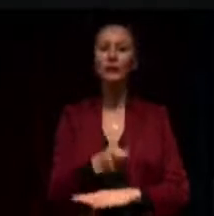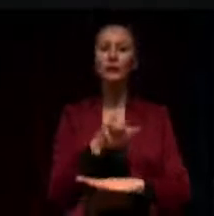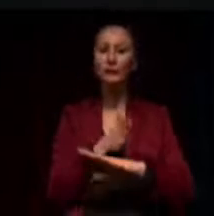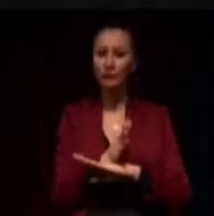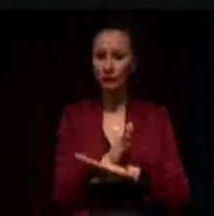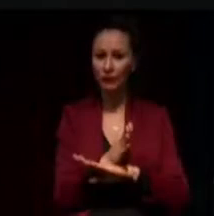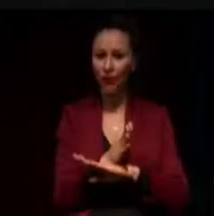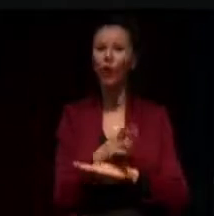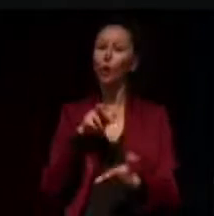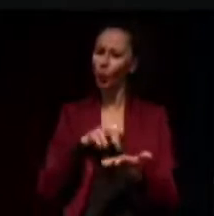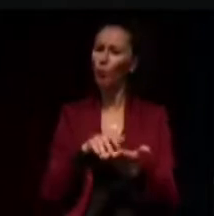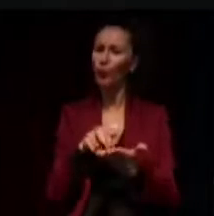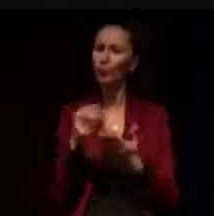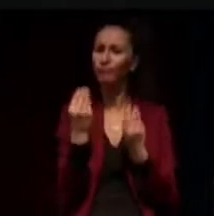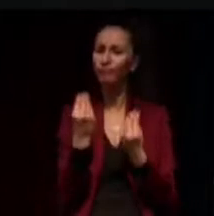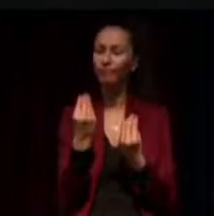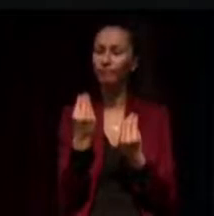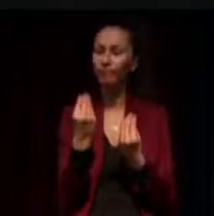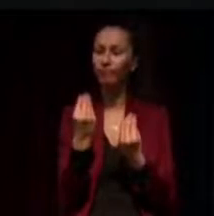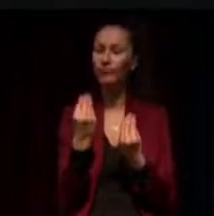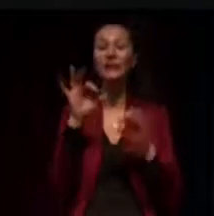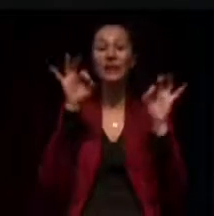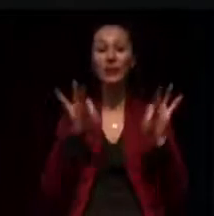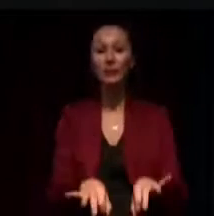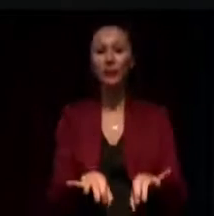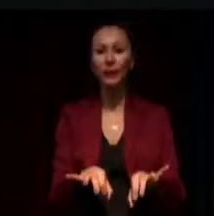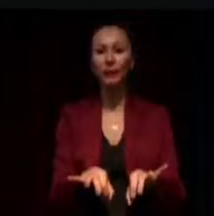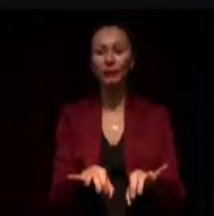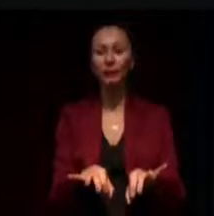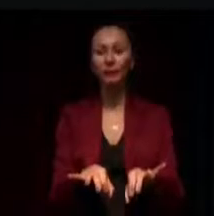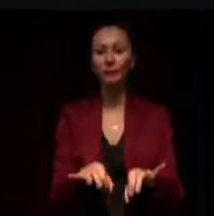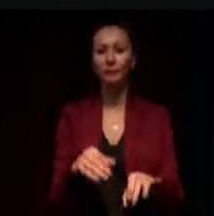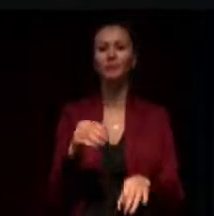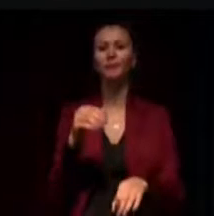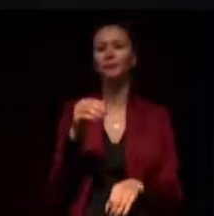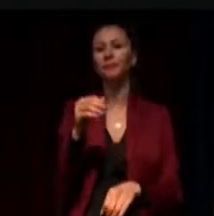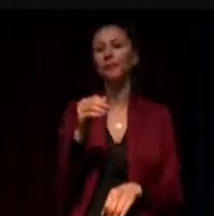aslında yürüdü biraz. Şimdi